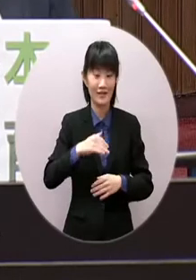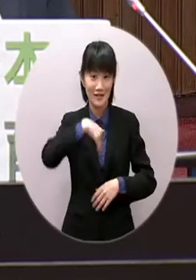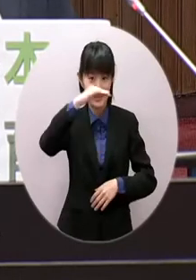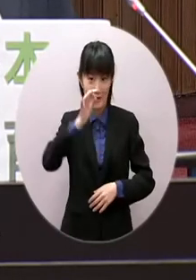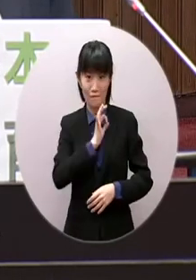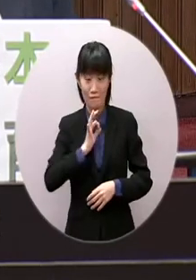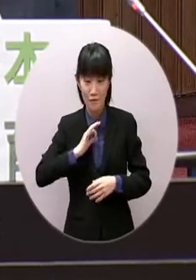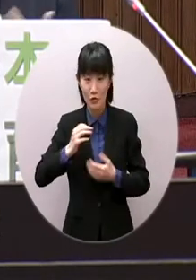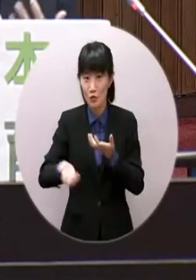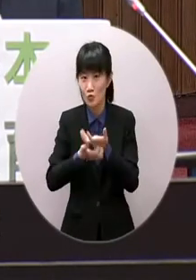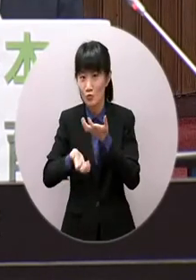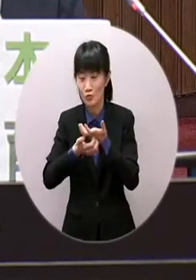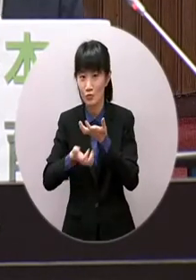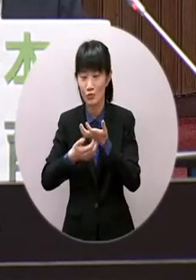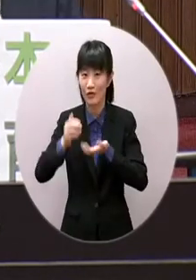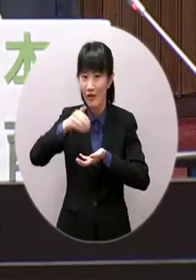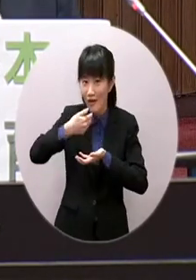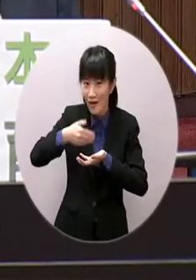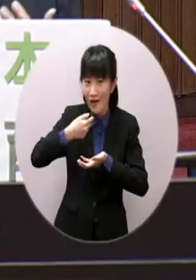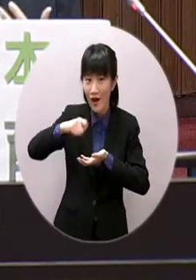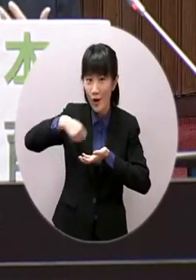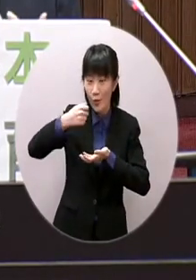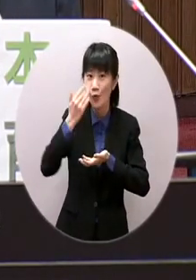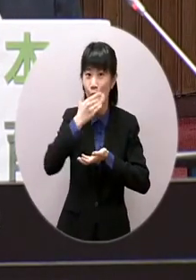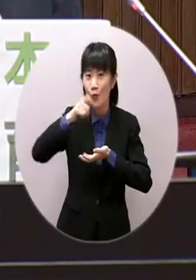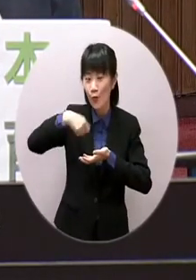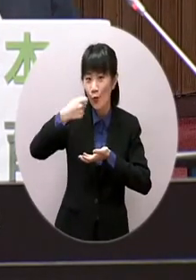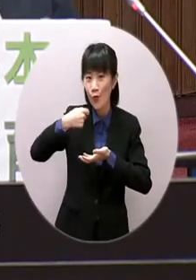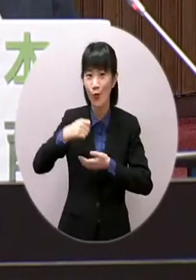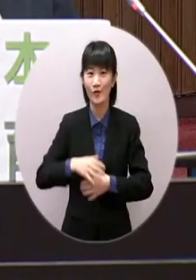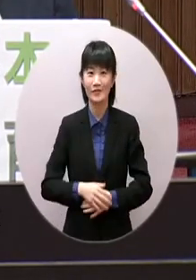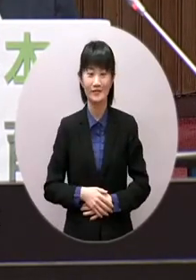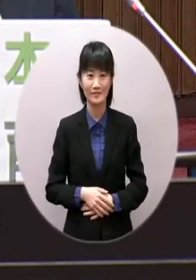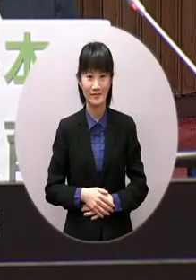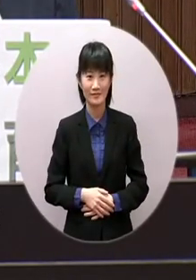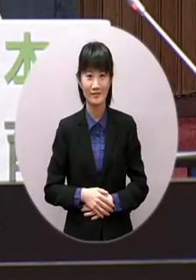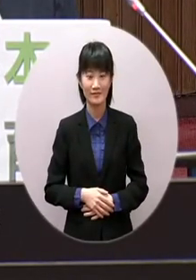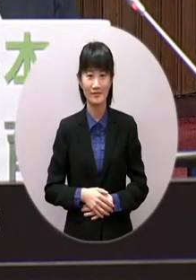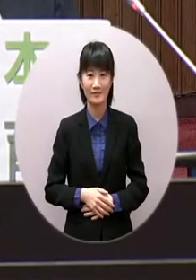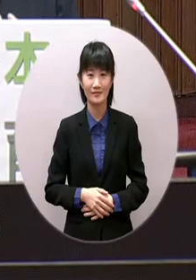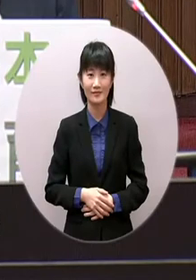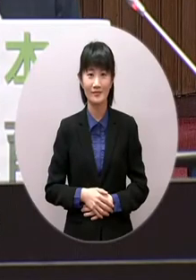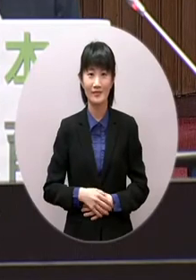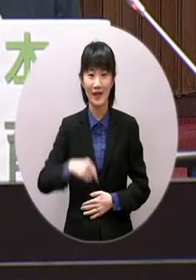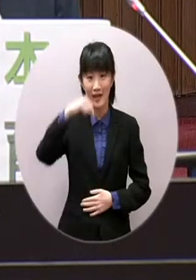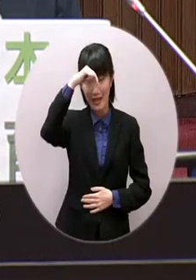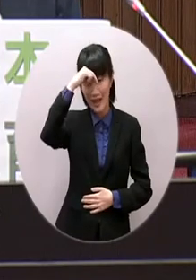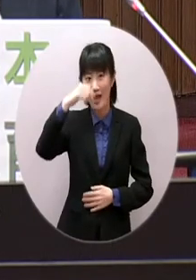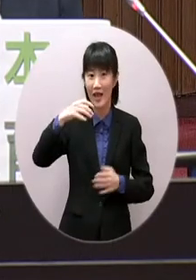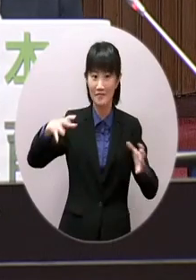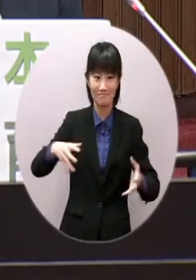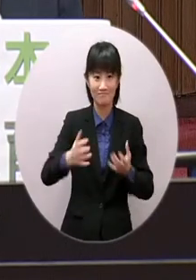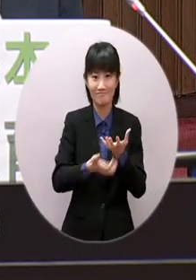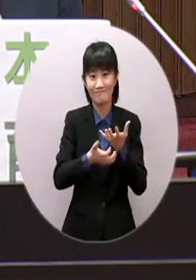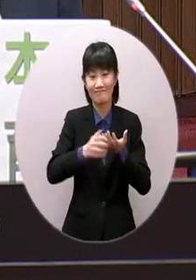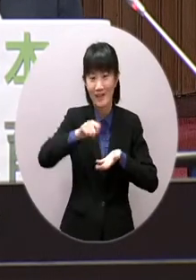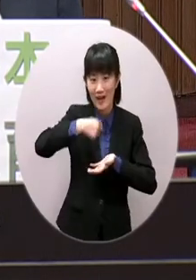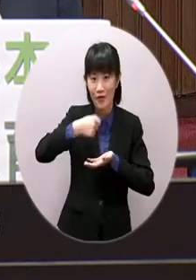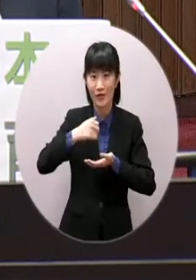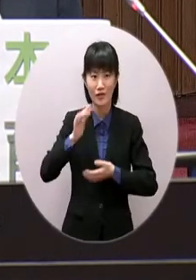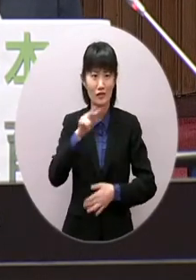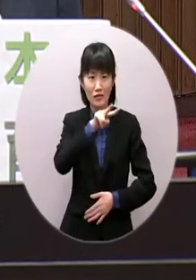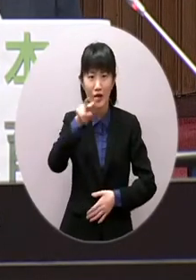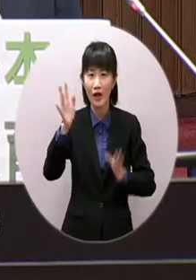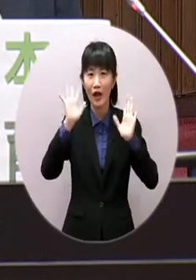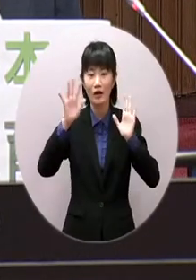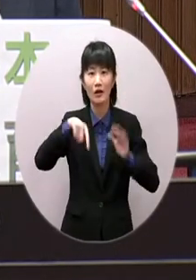个那个这个清新的这个我们不算下午茶了，但是就是一个这个调节的，可是现在的小朋友呢，